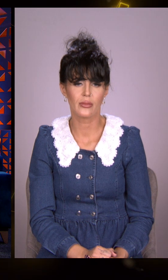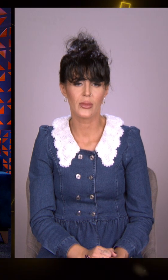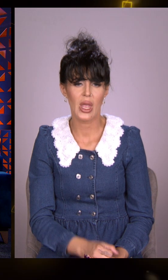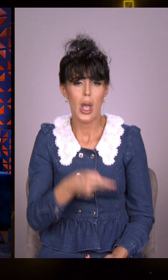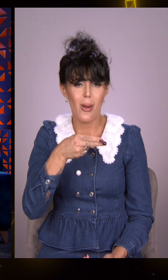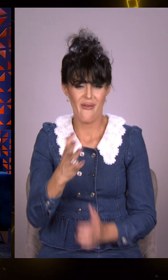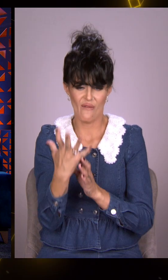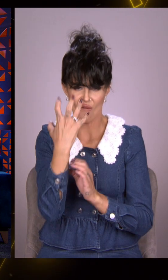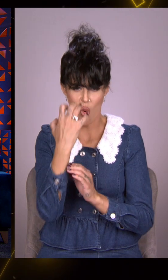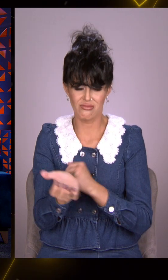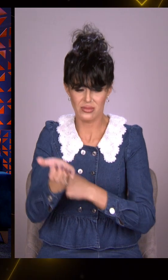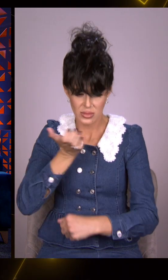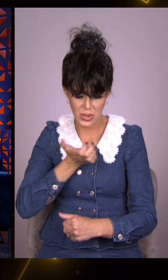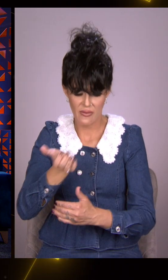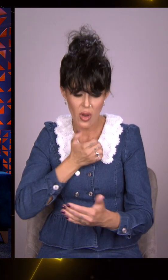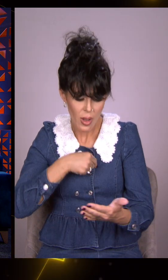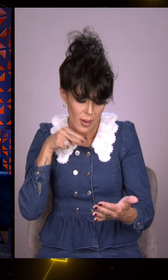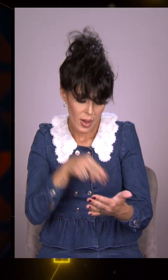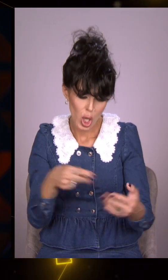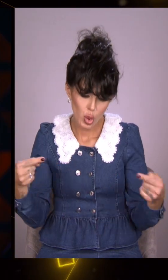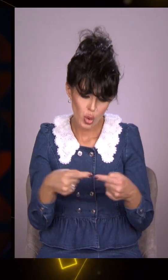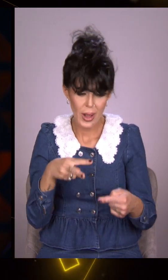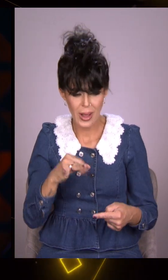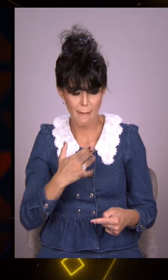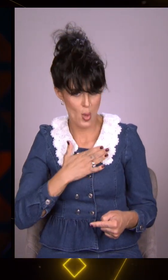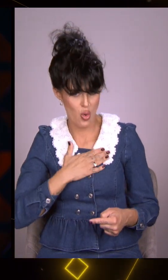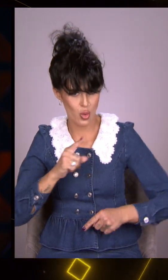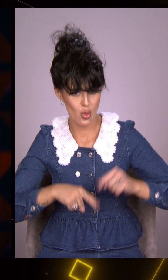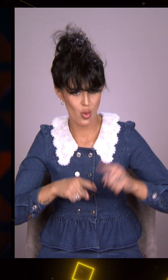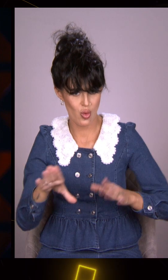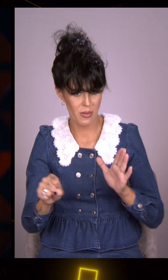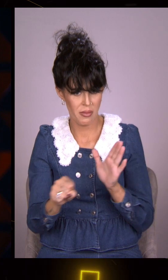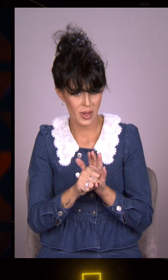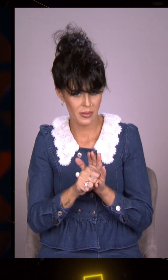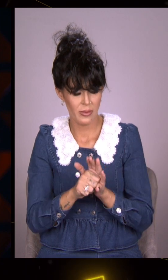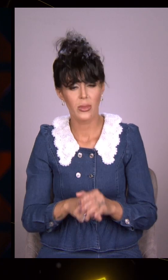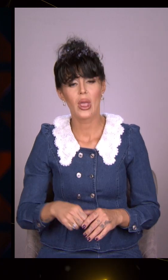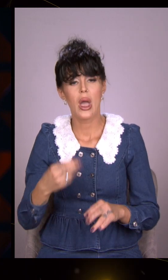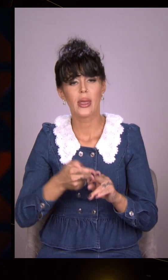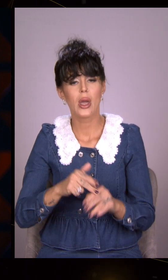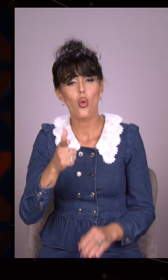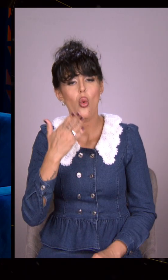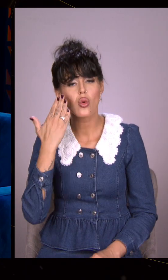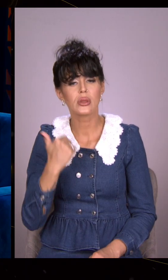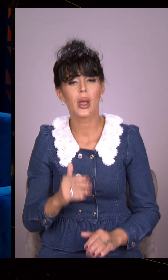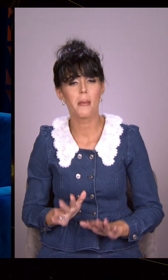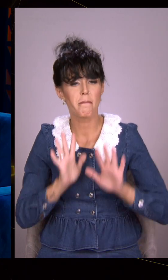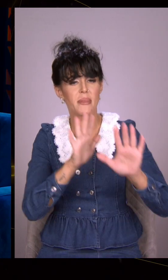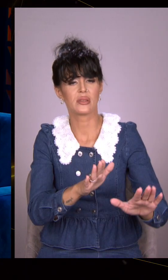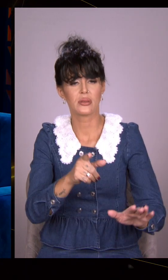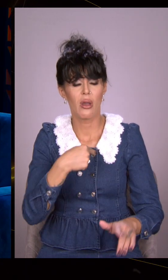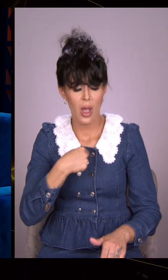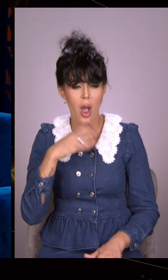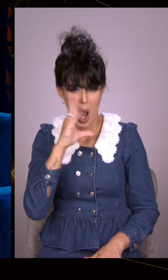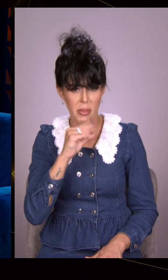так розумію? Так. Вам надсилали фото? Так, да, так, да, так. Да. Коли вам вдалося приїхати на 40 днів. До На 40